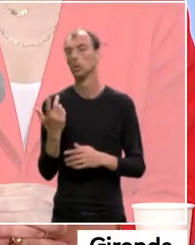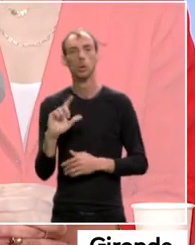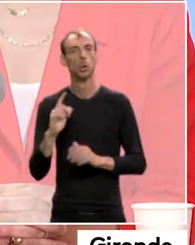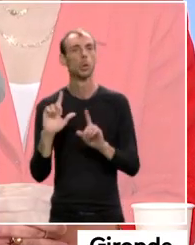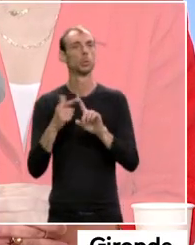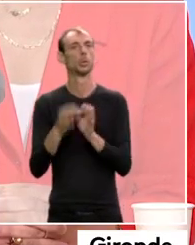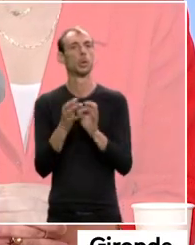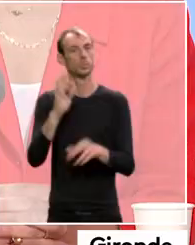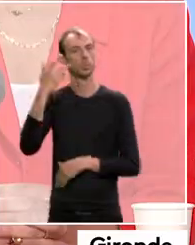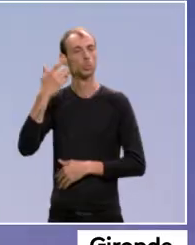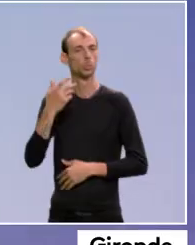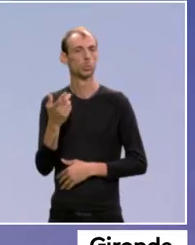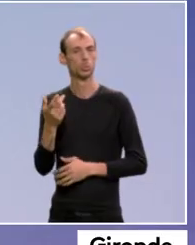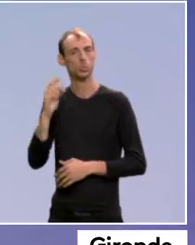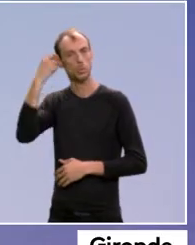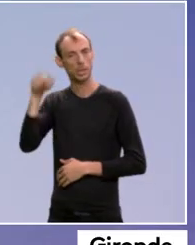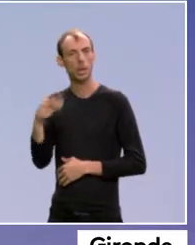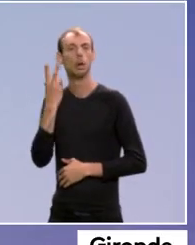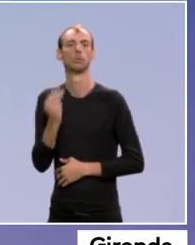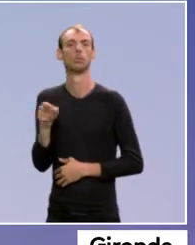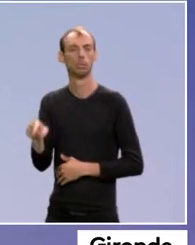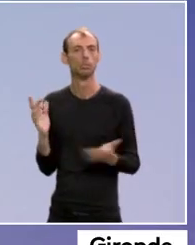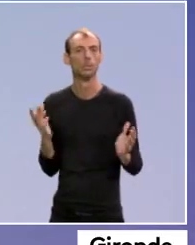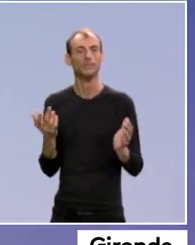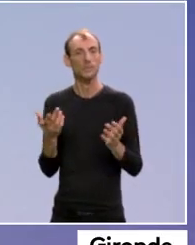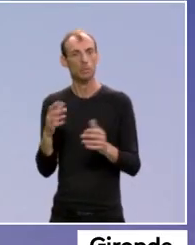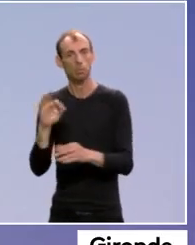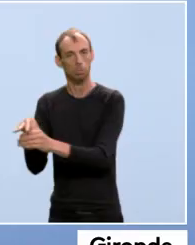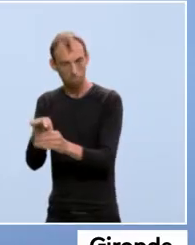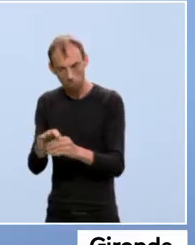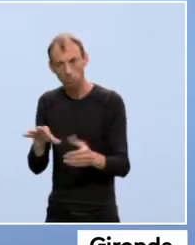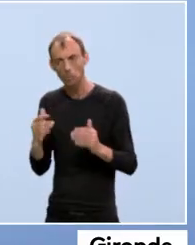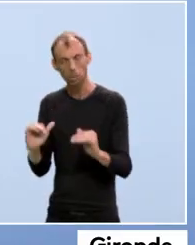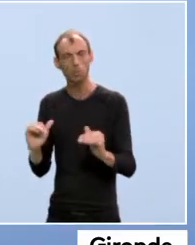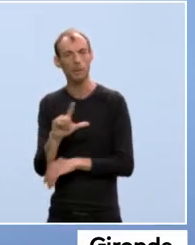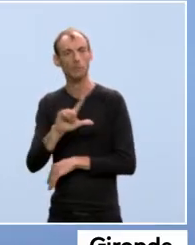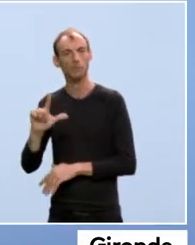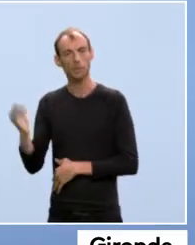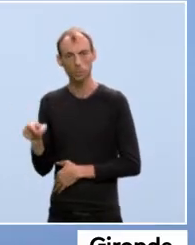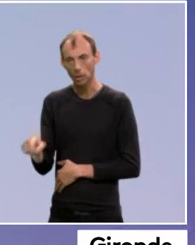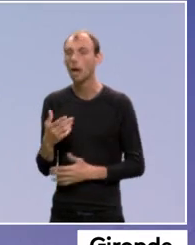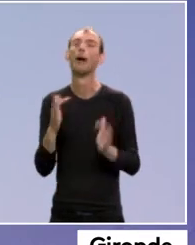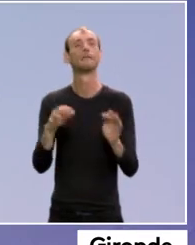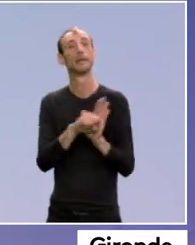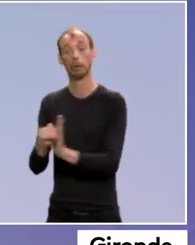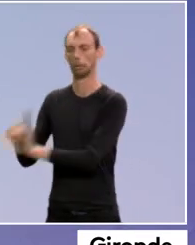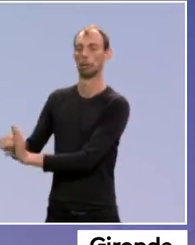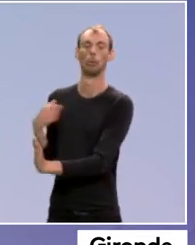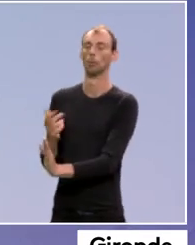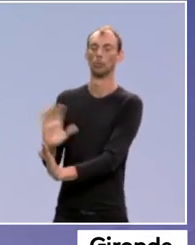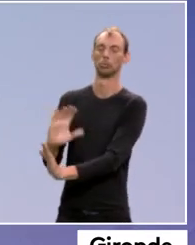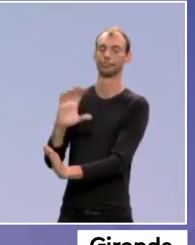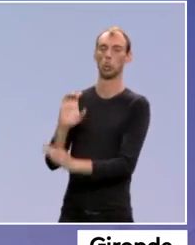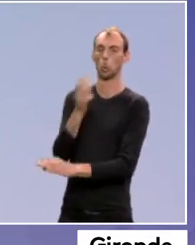je conteste l'appellation d'extrême droite mais ça c'est une vision que nous partageons peut-être pas en l'occurrence vous voulez aujourd'hui